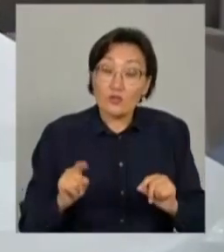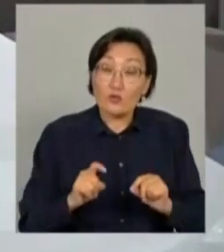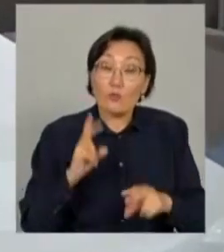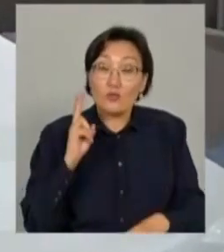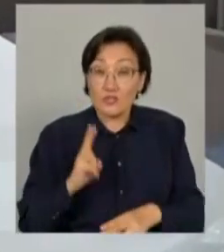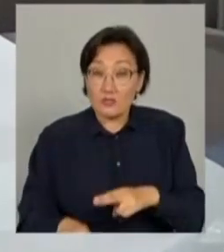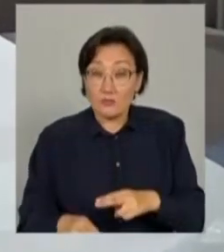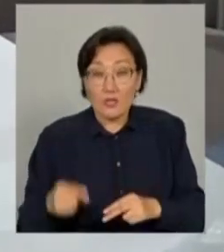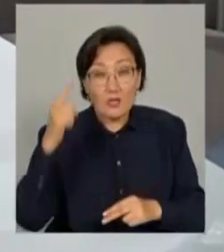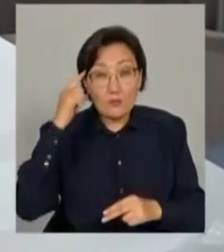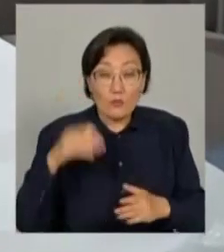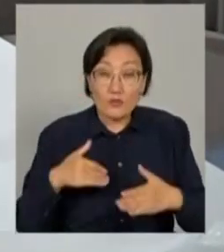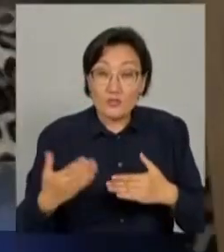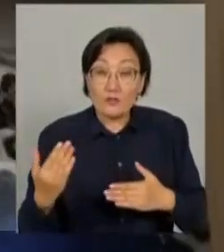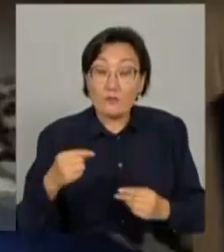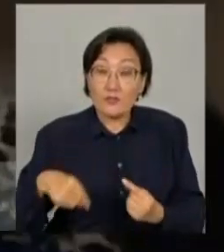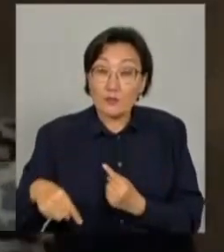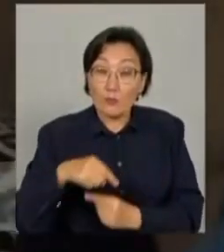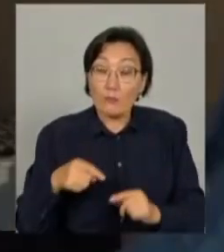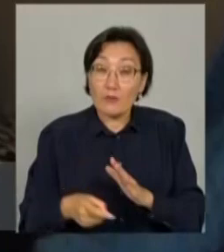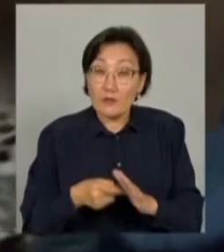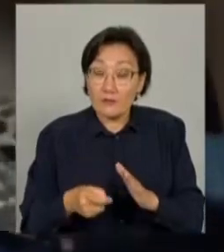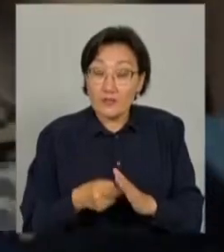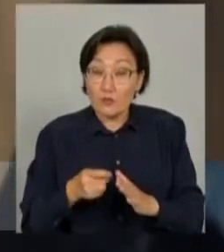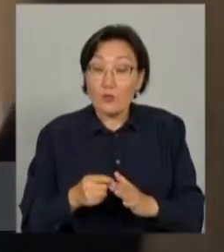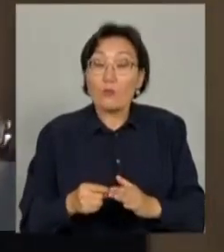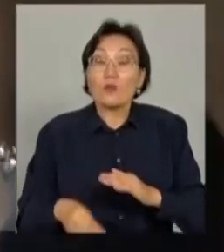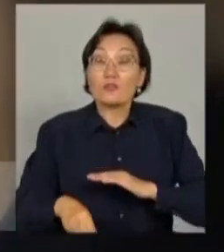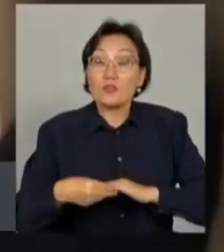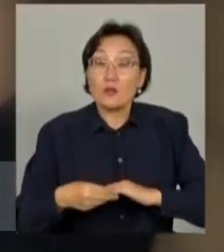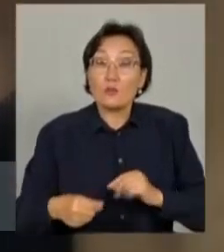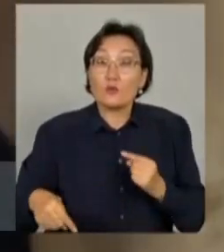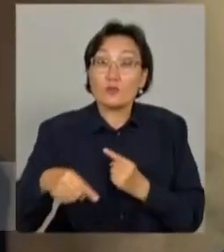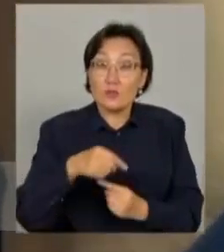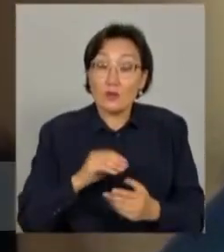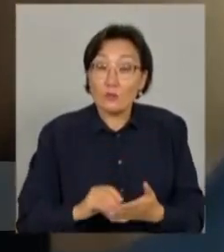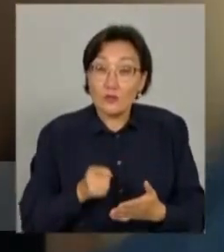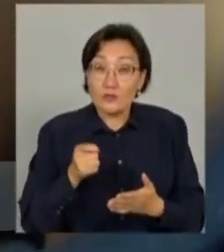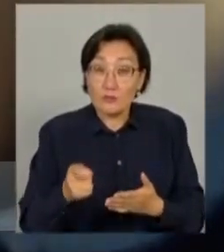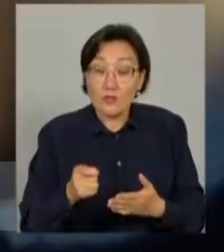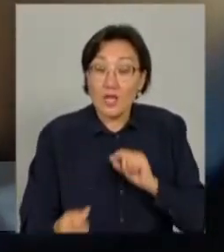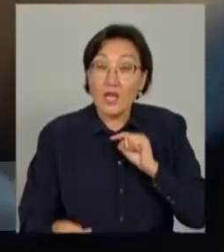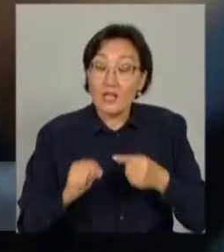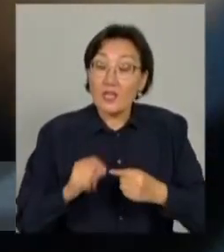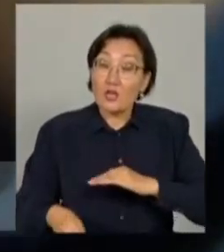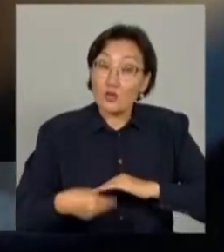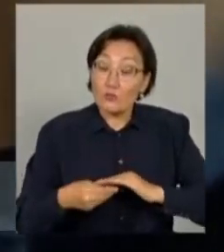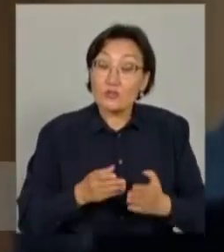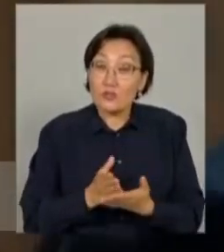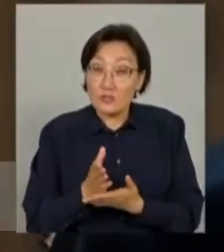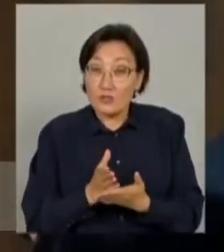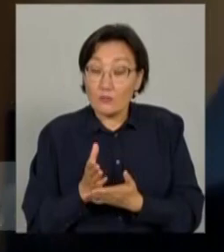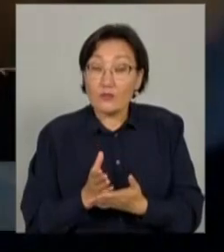закончить надуманную в отношении предпринимателя проверку но вместо взятки бизнесмен подал заявление в антикоррупционную службу